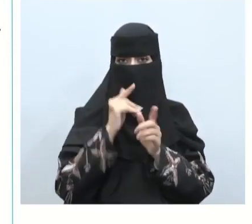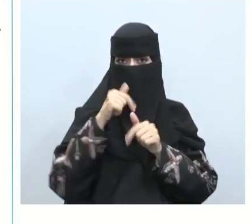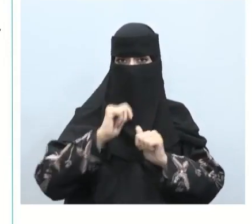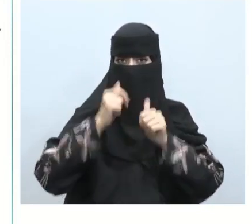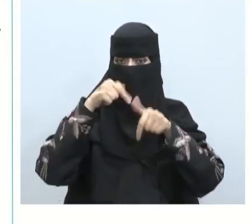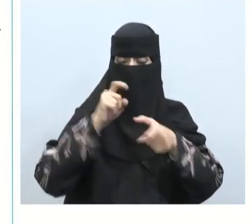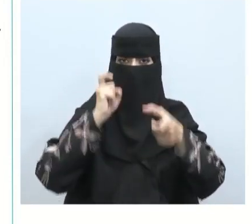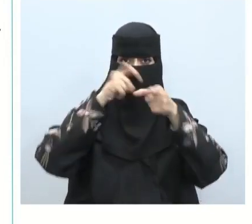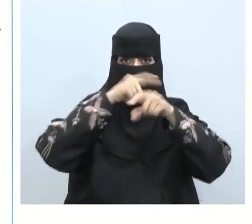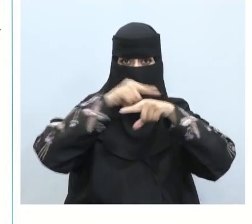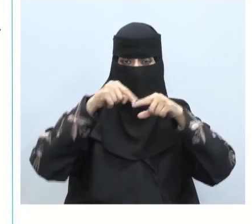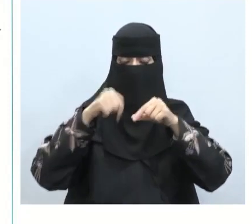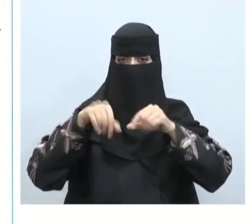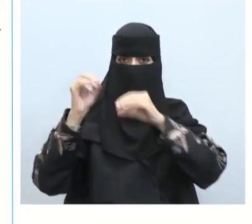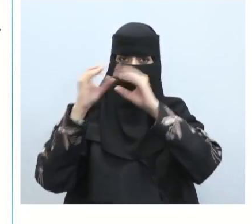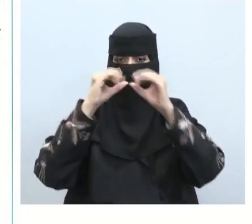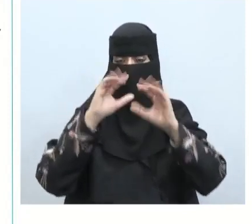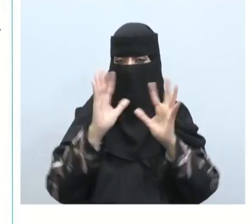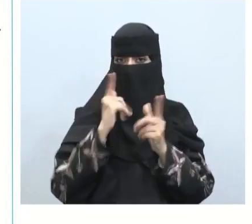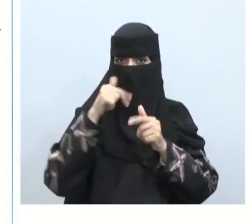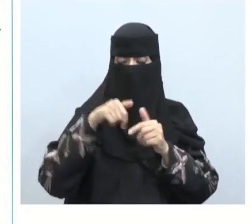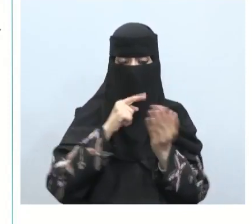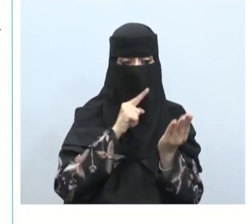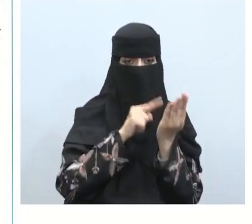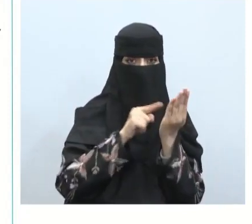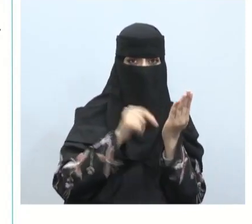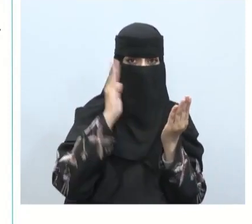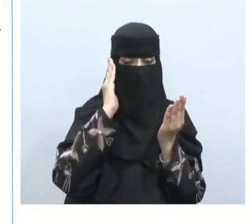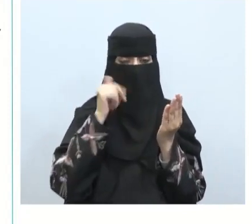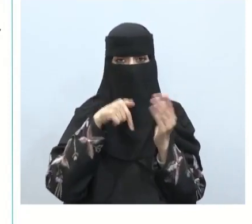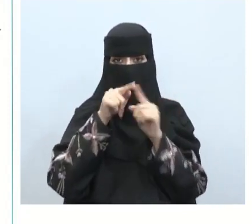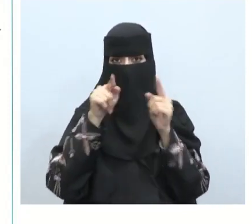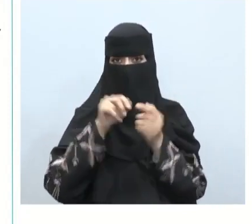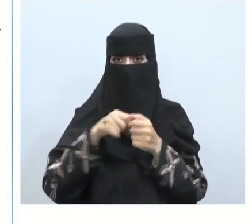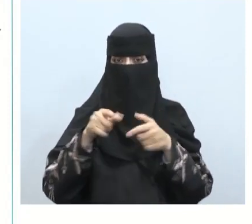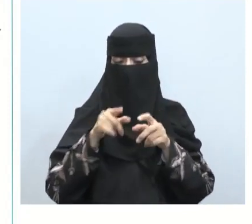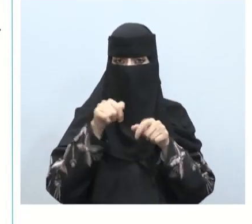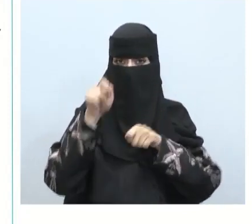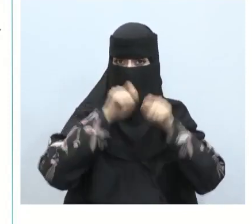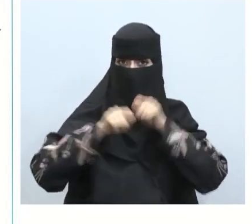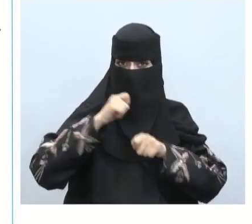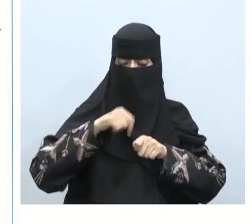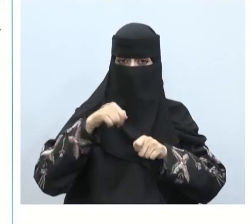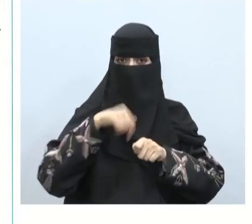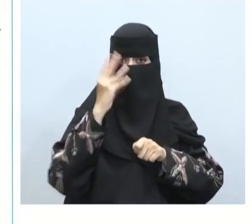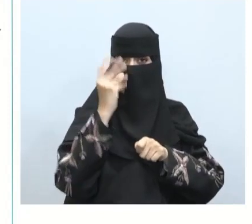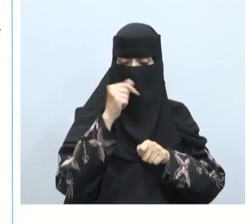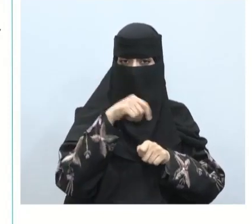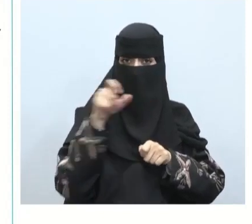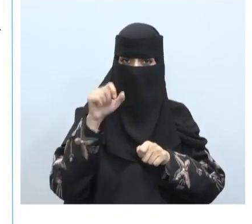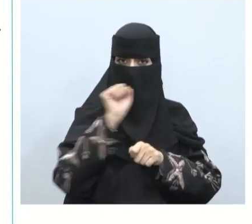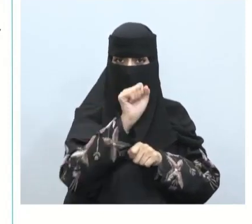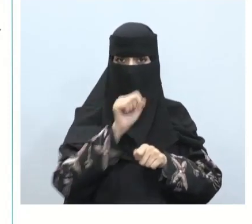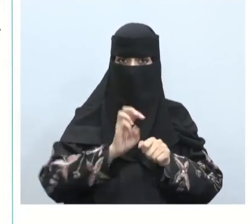يمكنك الوصول الى ون درايف من اي جهاز محمول او عبر المتصفحات باستخدام حساب مايكروسوفت